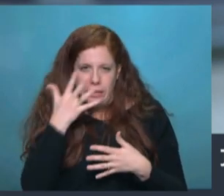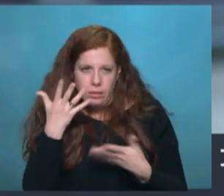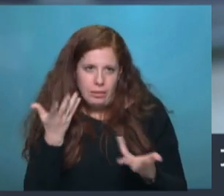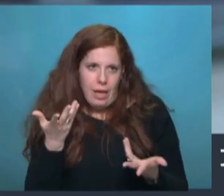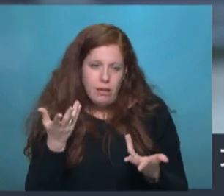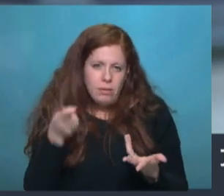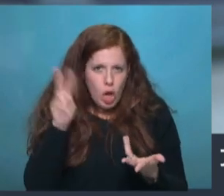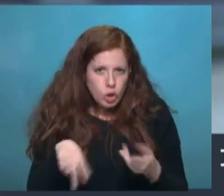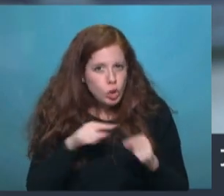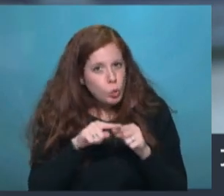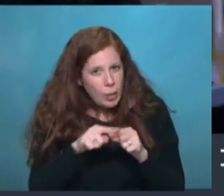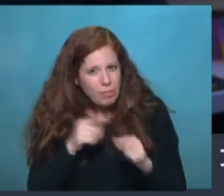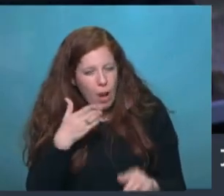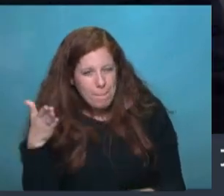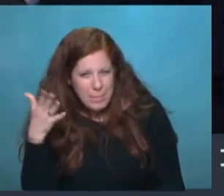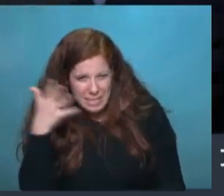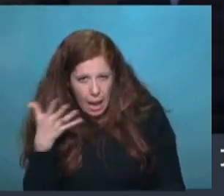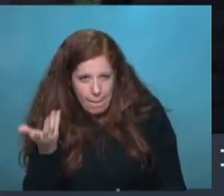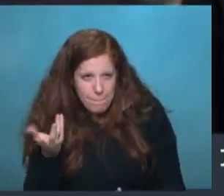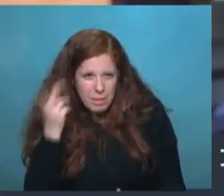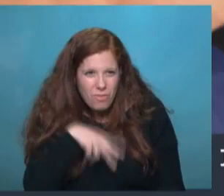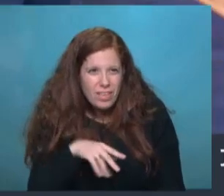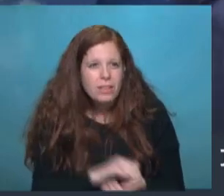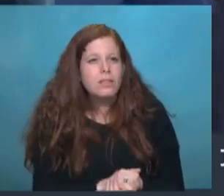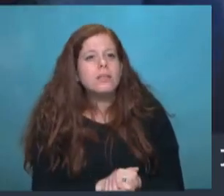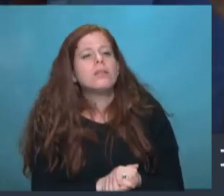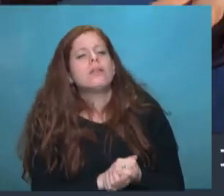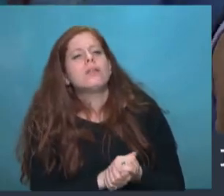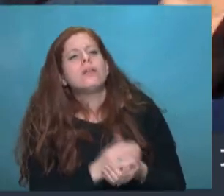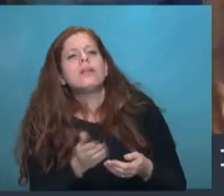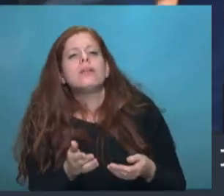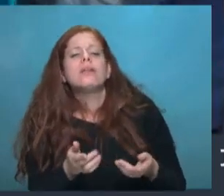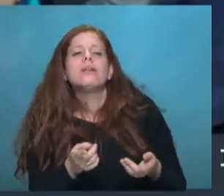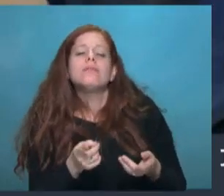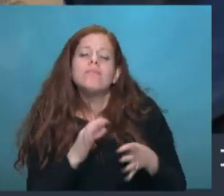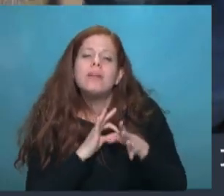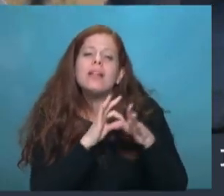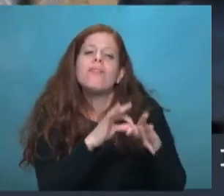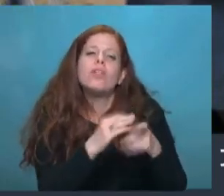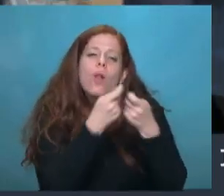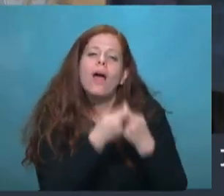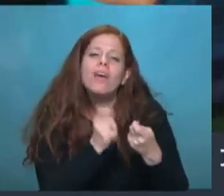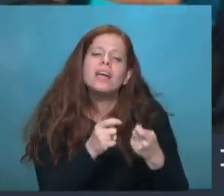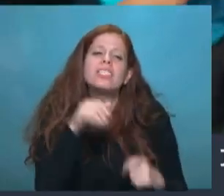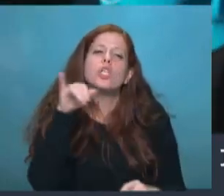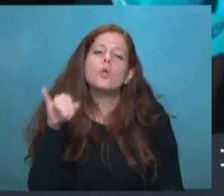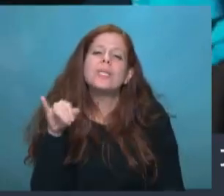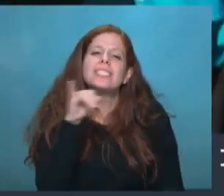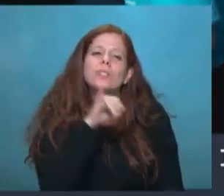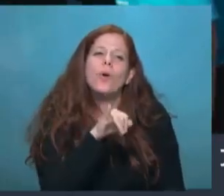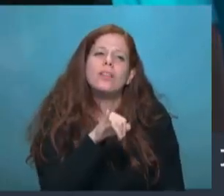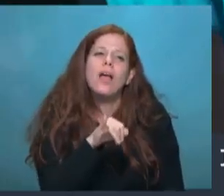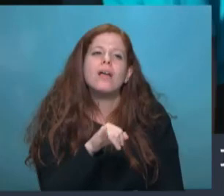ישנם סוגים של מזרחים, אתה מבין כאילו? מריומה, אתה הלך לאחותך. התלווינו לחבר הכנסת יוסי יונה בקרב